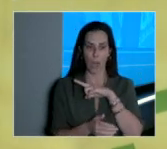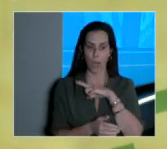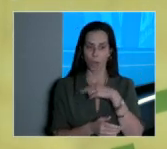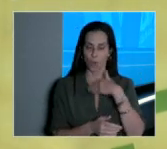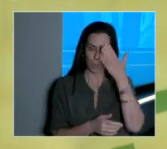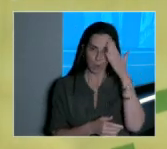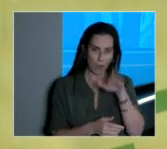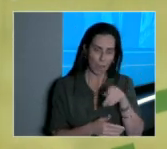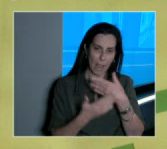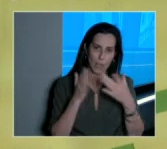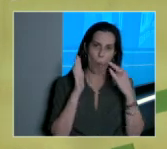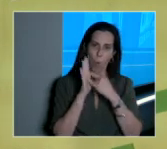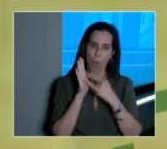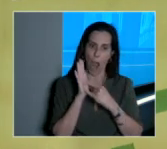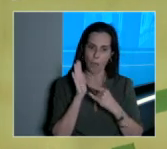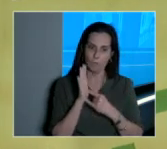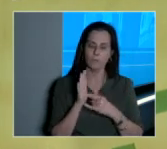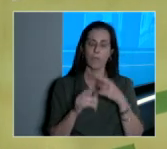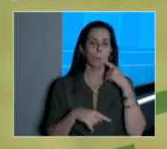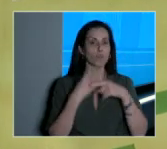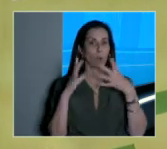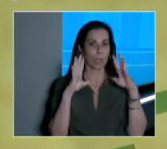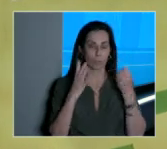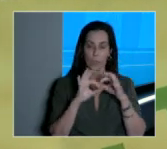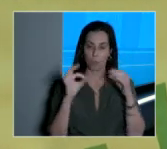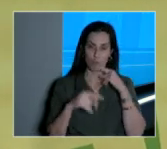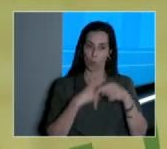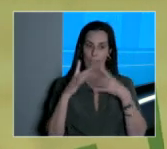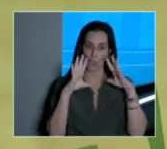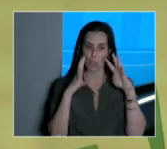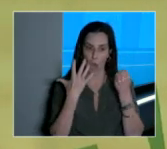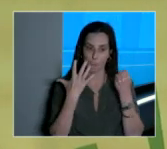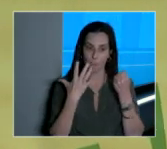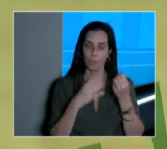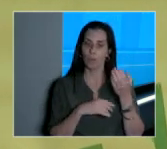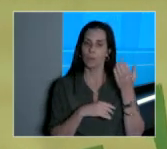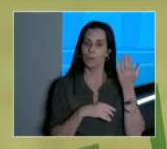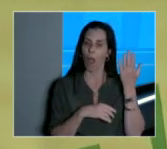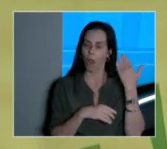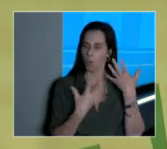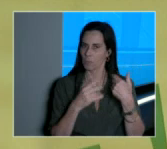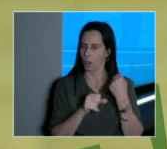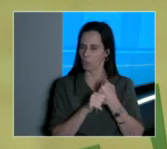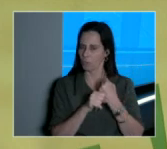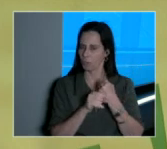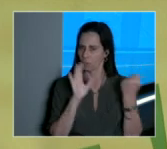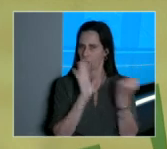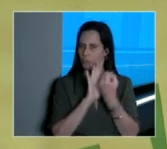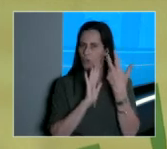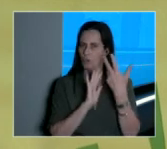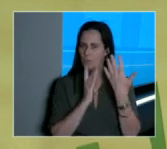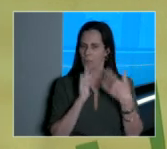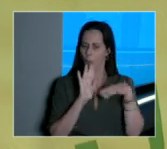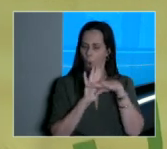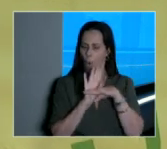מכירים, שבה גם כן אין חוקה. בשנות ה-90, בתחילת שנות ה-90, הועברו מספר חוקי יסוד,